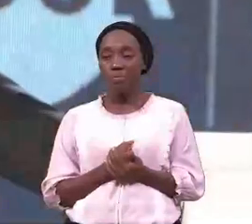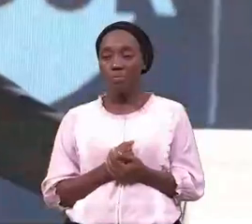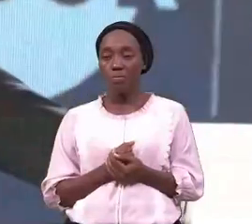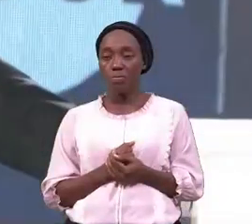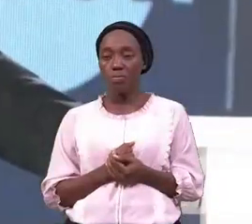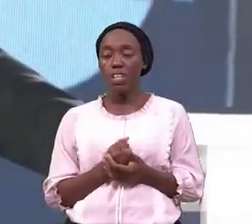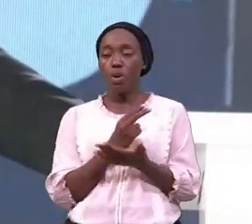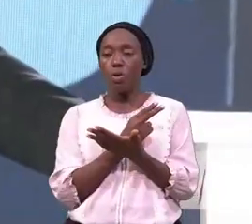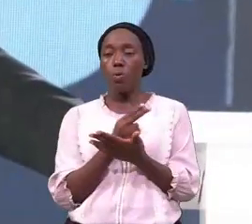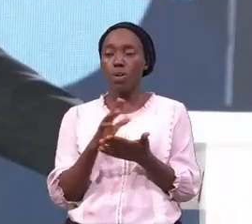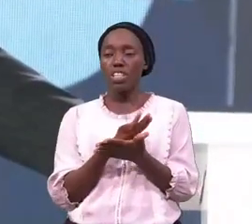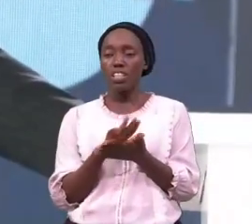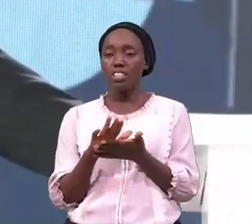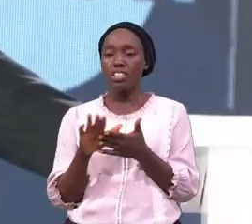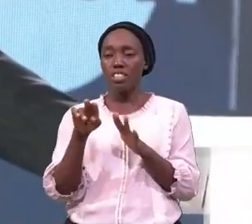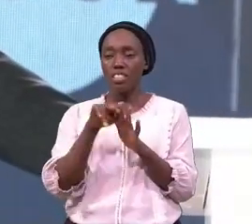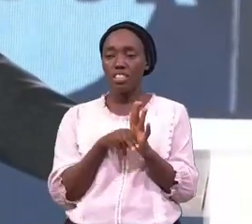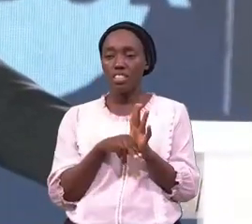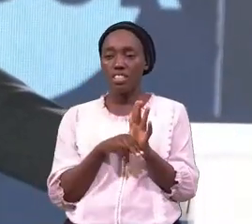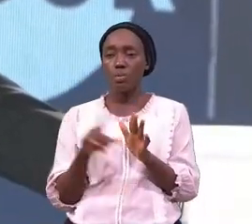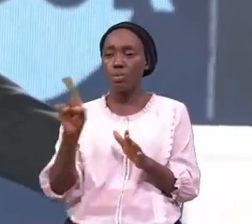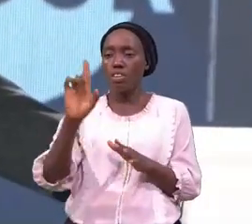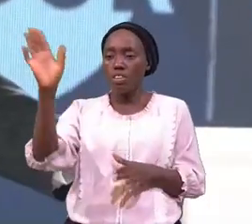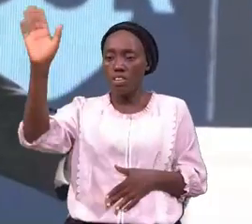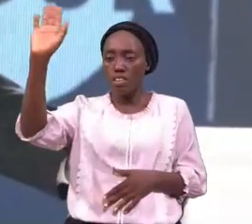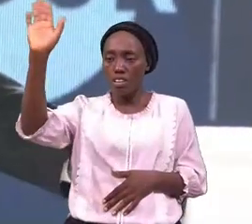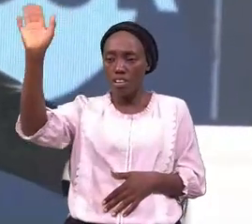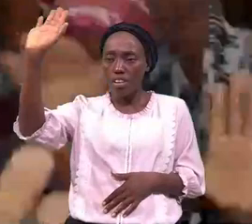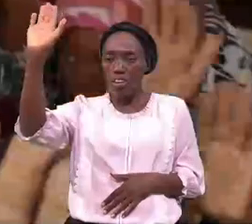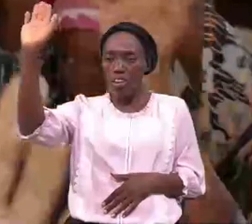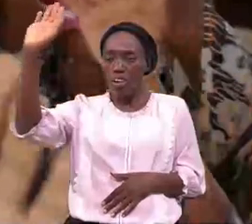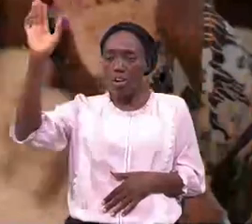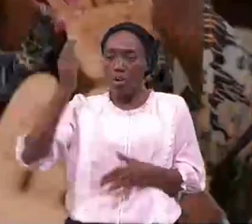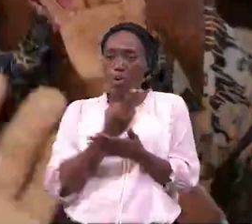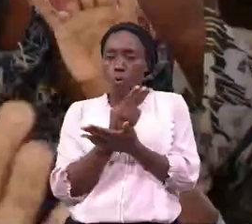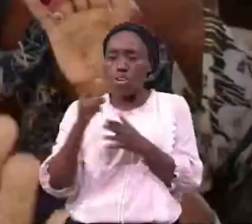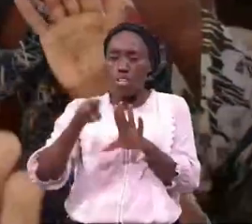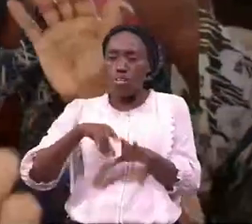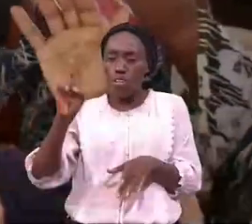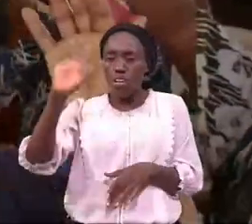La sainteté, où es-tu? Sainteté.